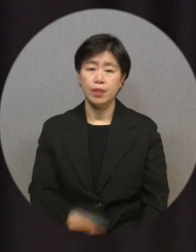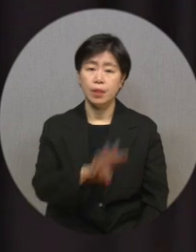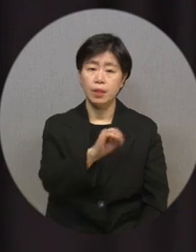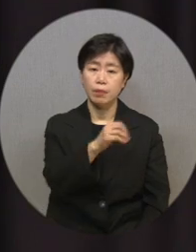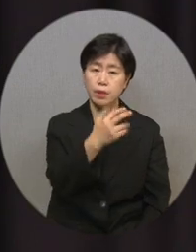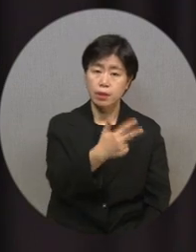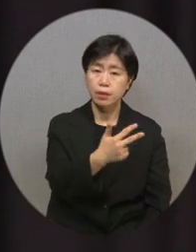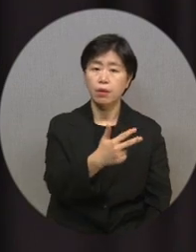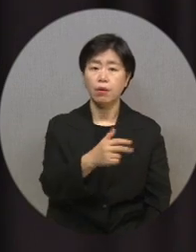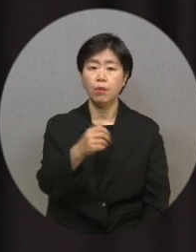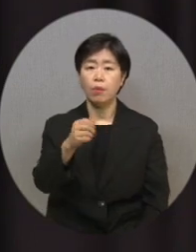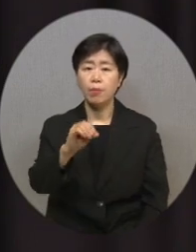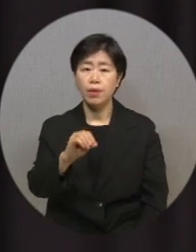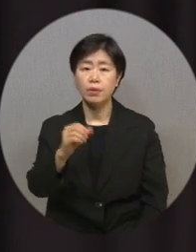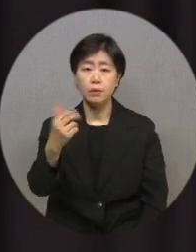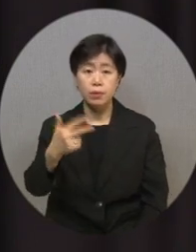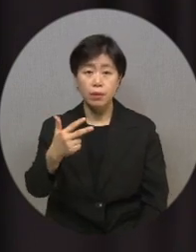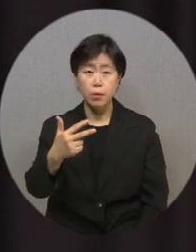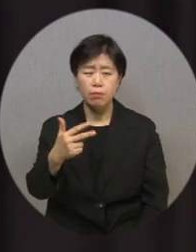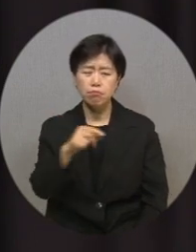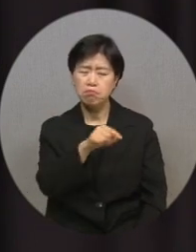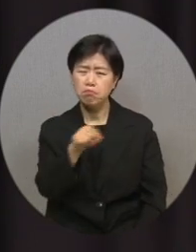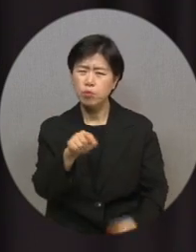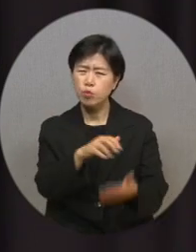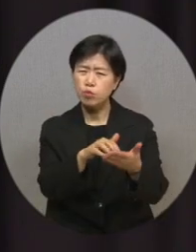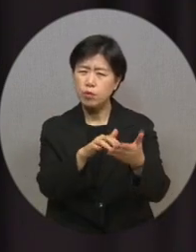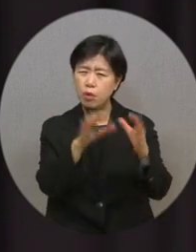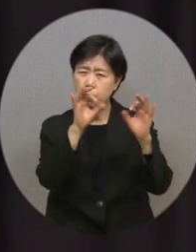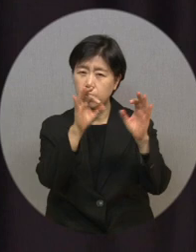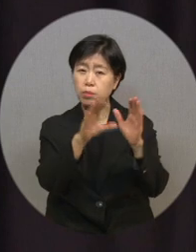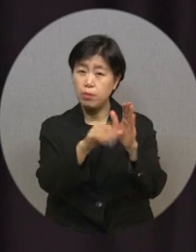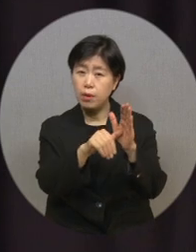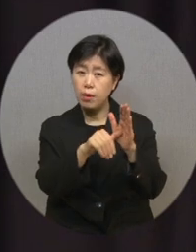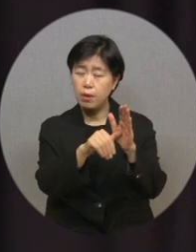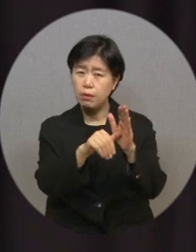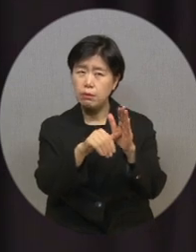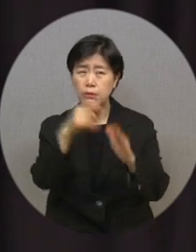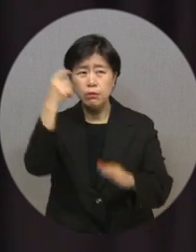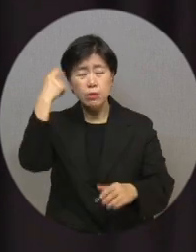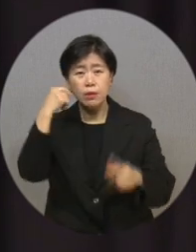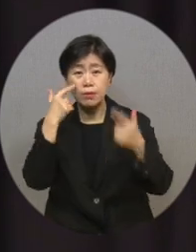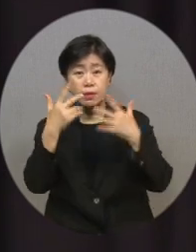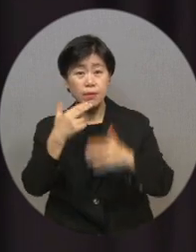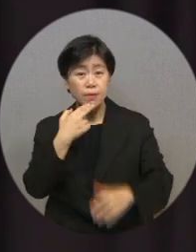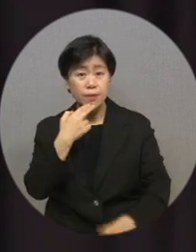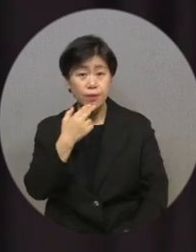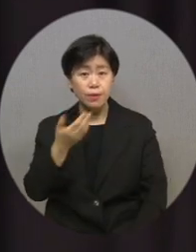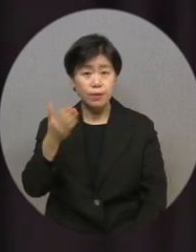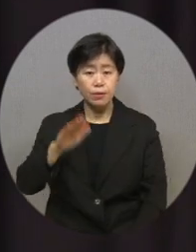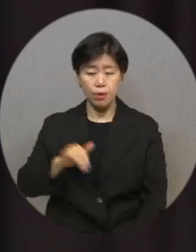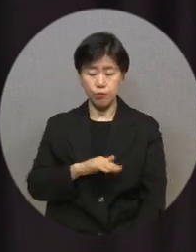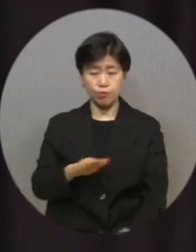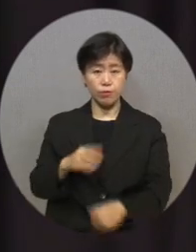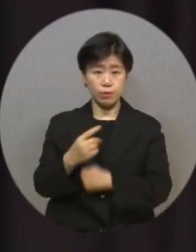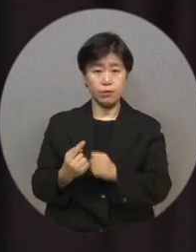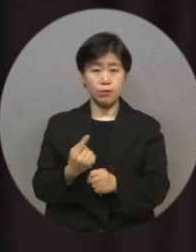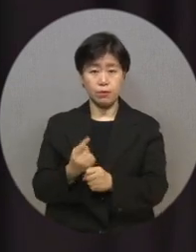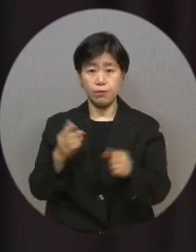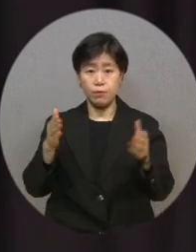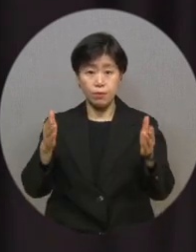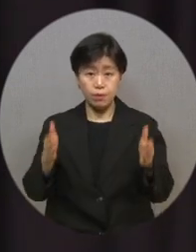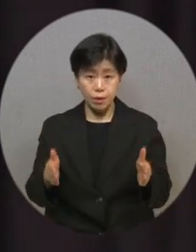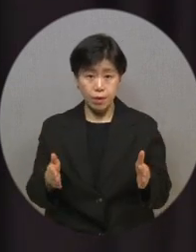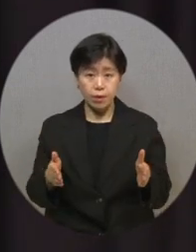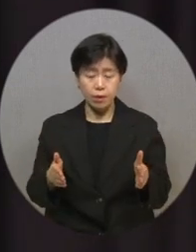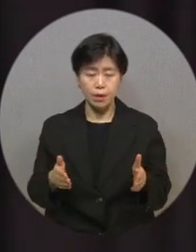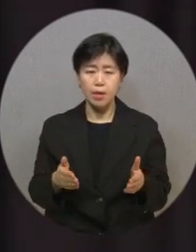7,000명 5만 7,000 명이란 목표는 숫자적으로 보면 이게 어 이게 와닿지는 않지만 우리가 1년 동안 하는 그